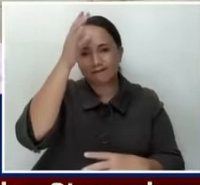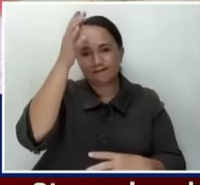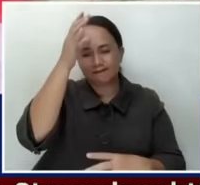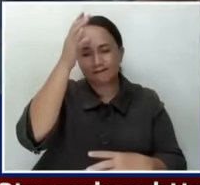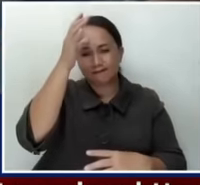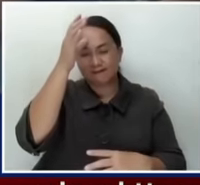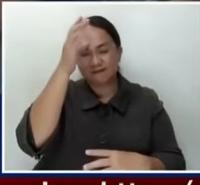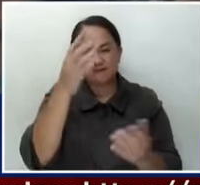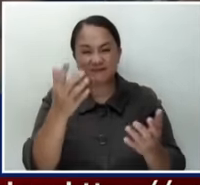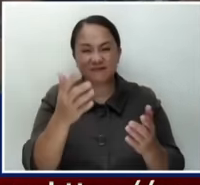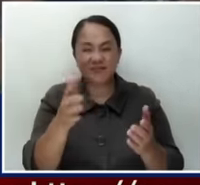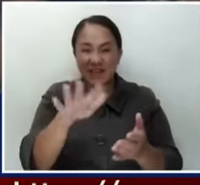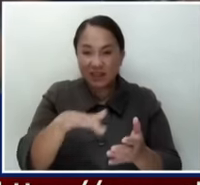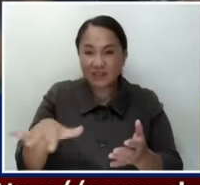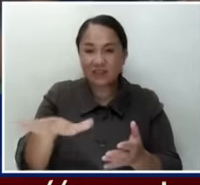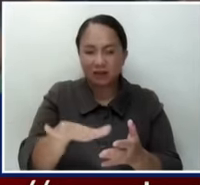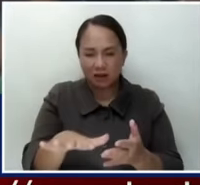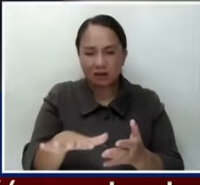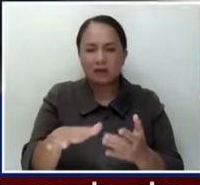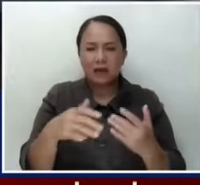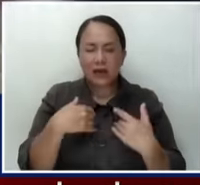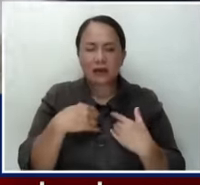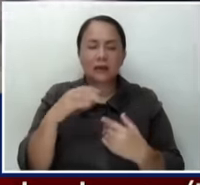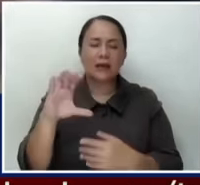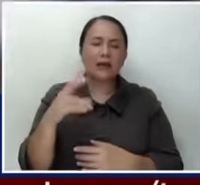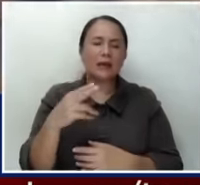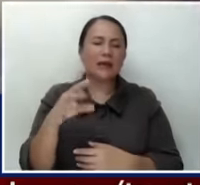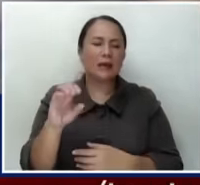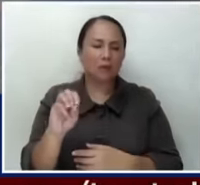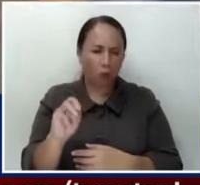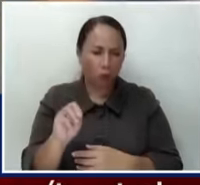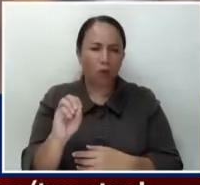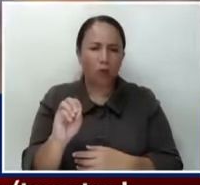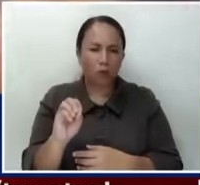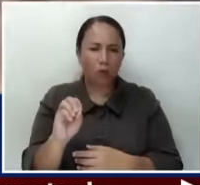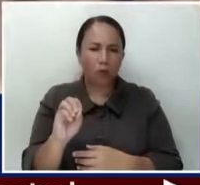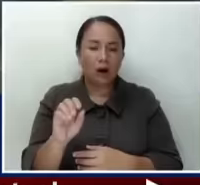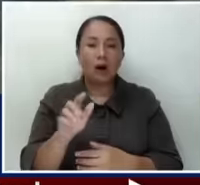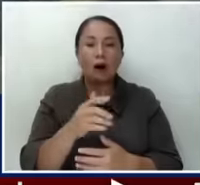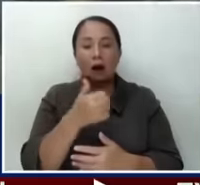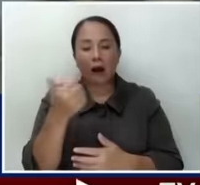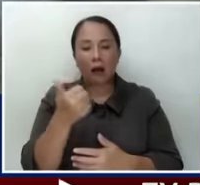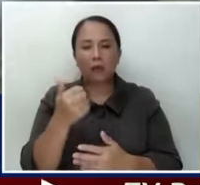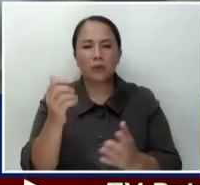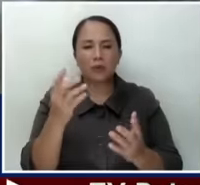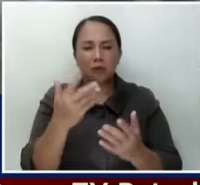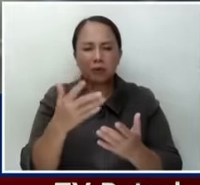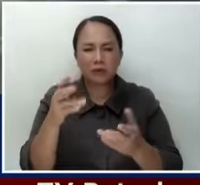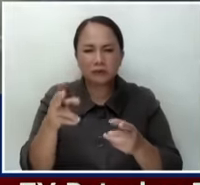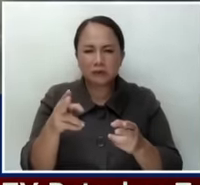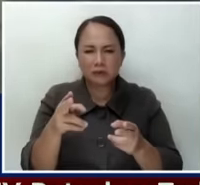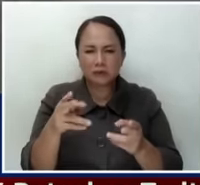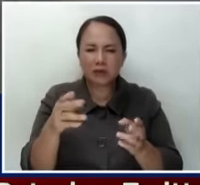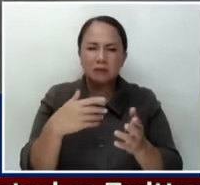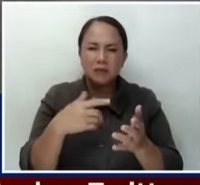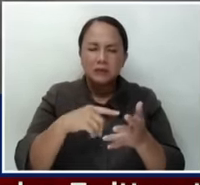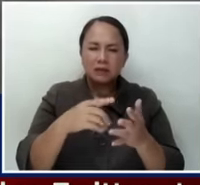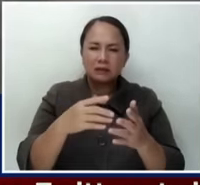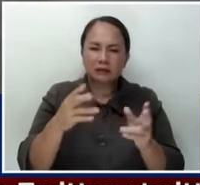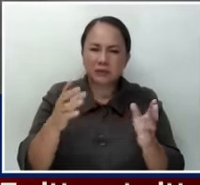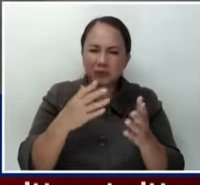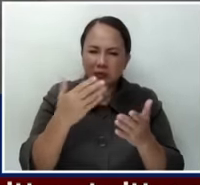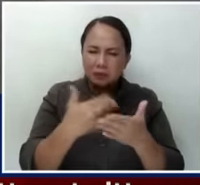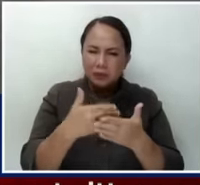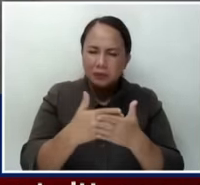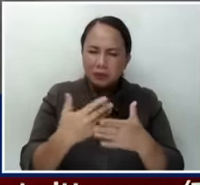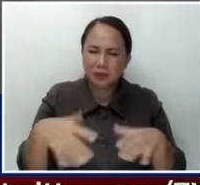gitna ng kanilang mga chemotherapy session, at yung iba nga ay patapos na at yung iba naman ay pasimula pa lamang. Hindi